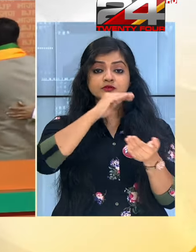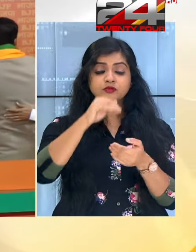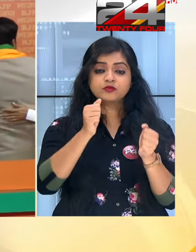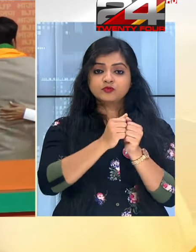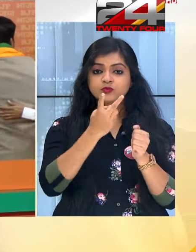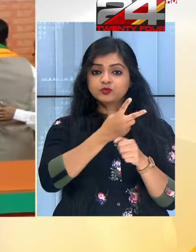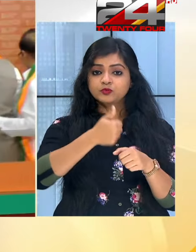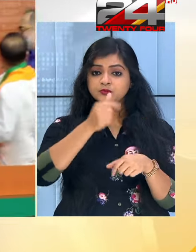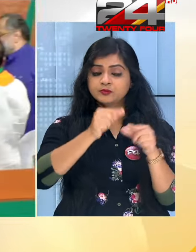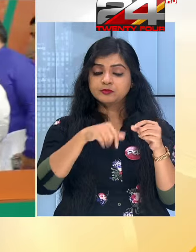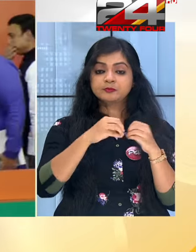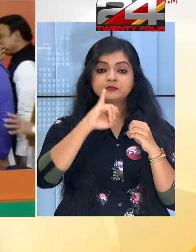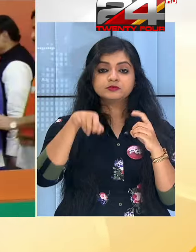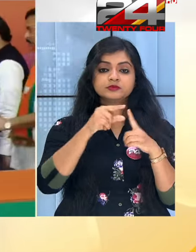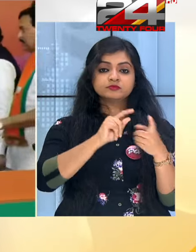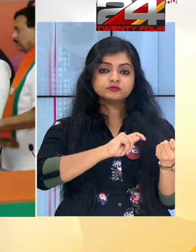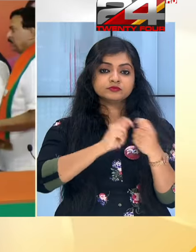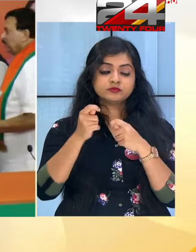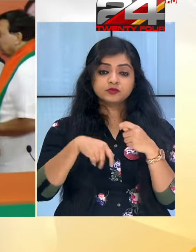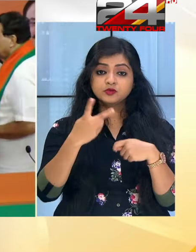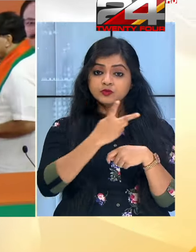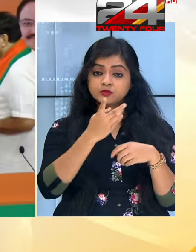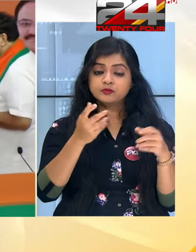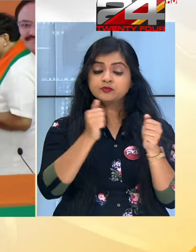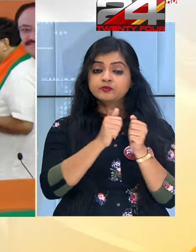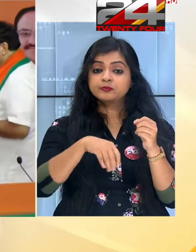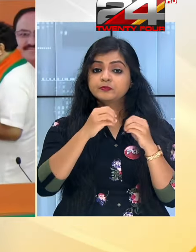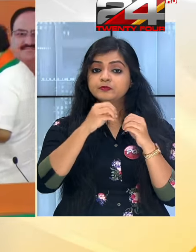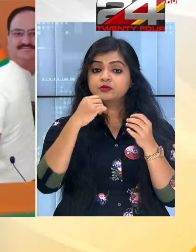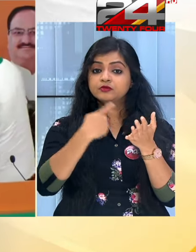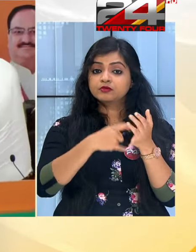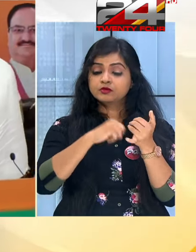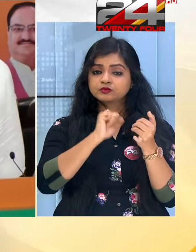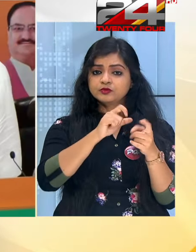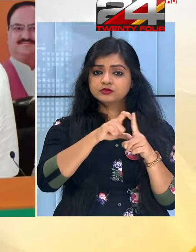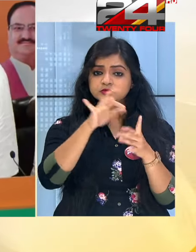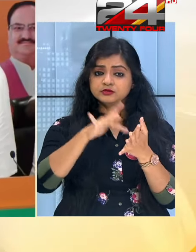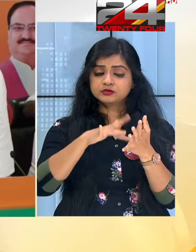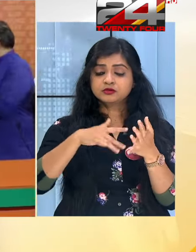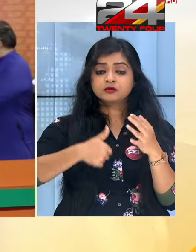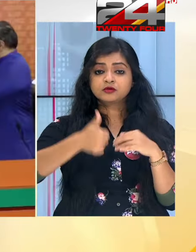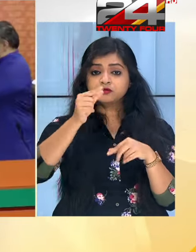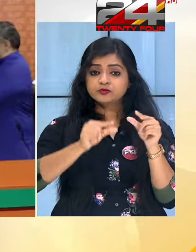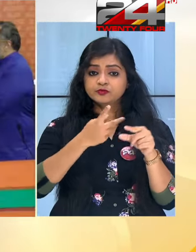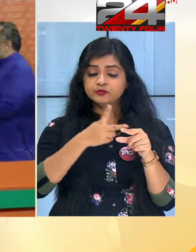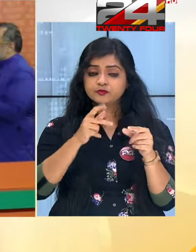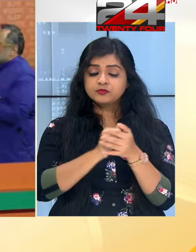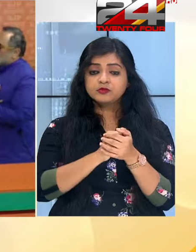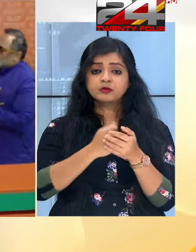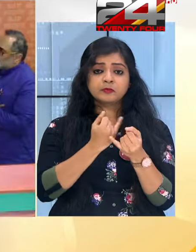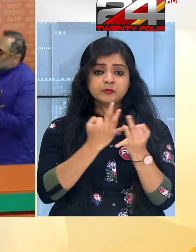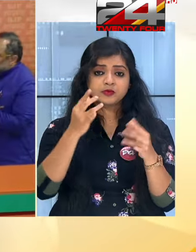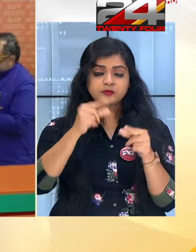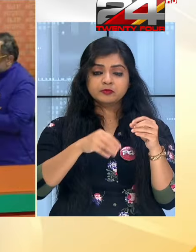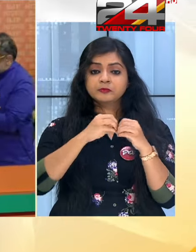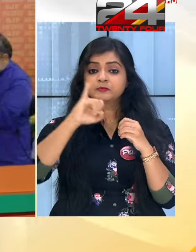അടക്കമുള്ള നേതാക്കൾ ബി ജെ പിയിലേക്ക് എത്തിയത്. ഇരുവരെയും കൂടാതെ ബി ആർ എസിന്റെ ജില്ലാ തലത്തിലുള്ള നേതാക്കളും നിരവധി പേർ ബി